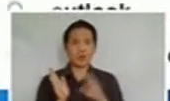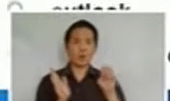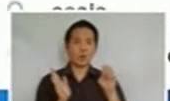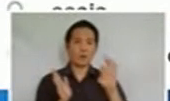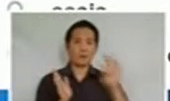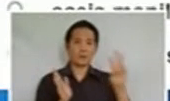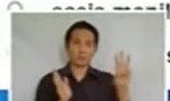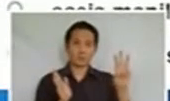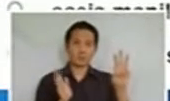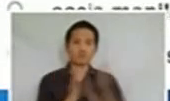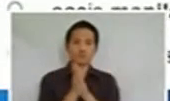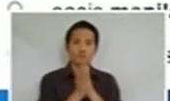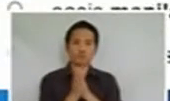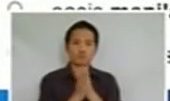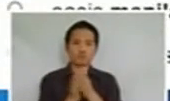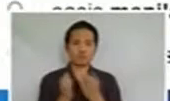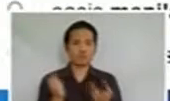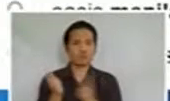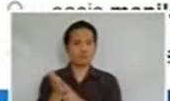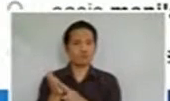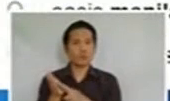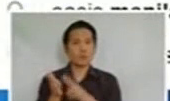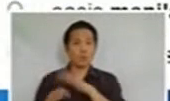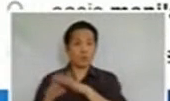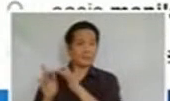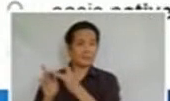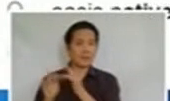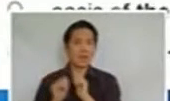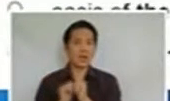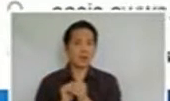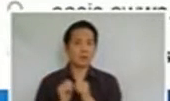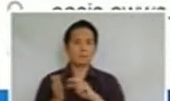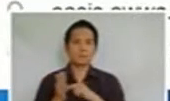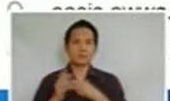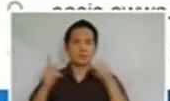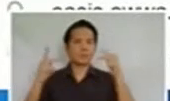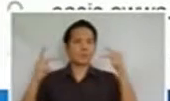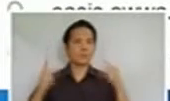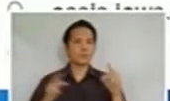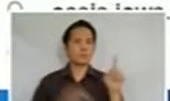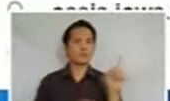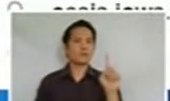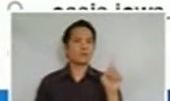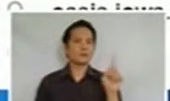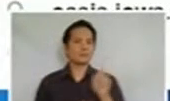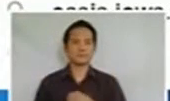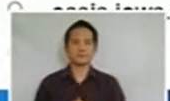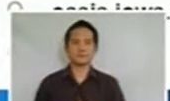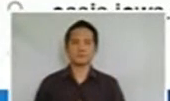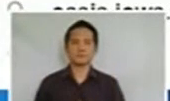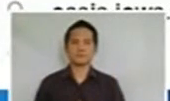oasis.owa.gov.ph. Yun po yung URL kung tawagin. Opo.